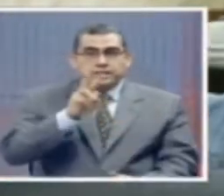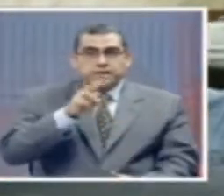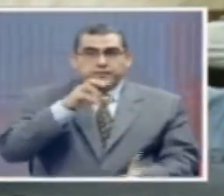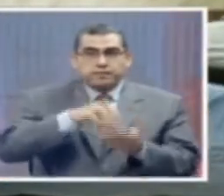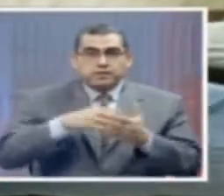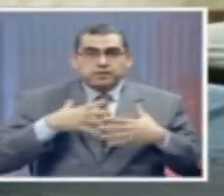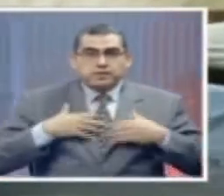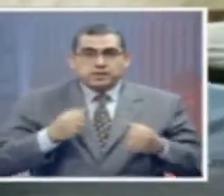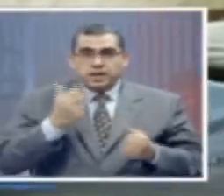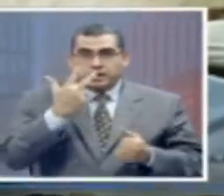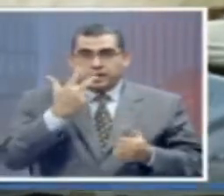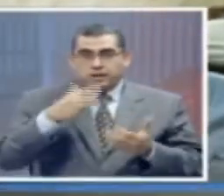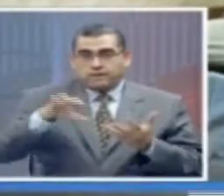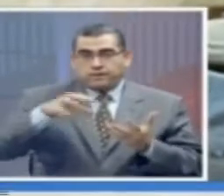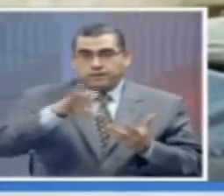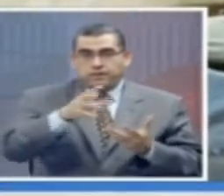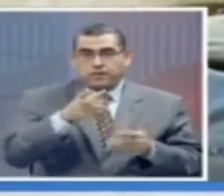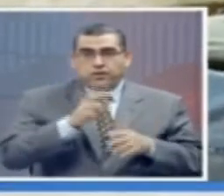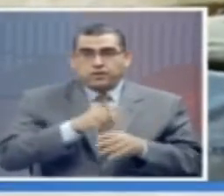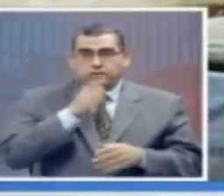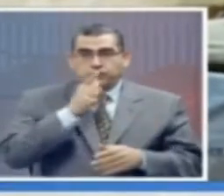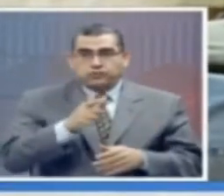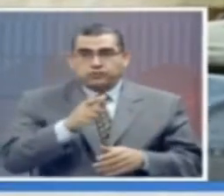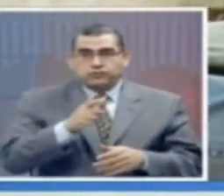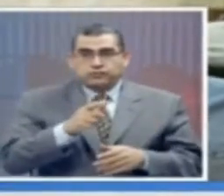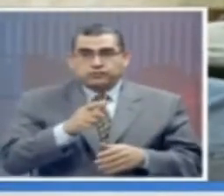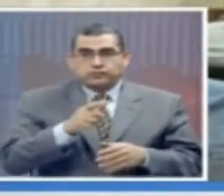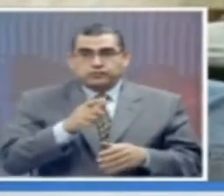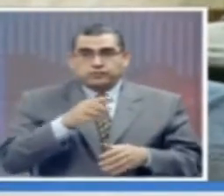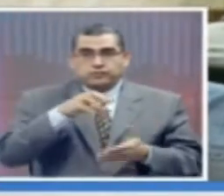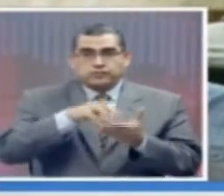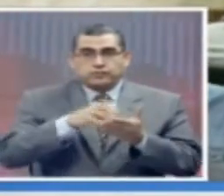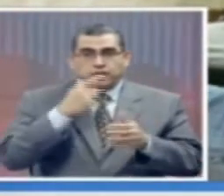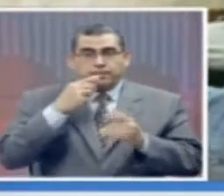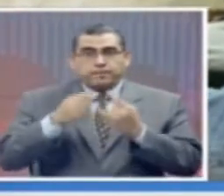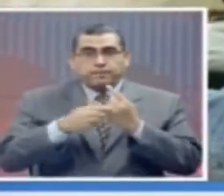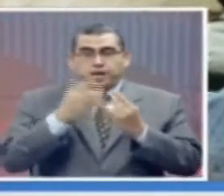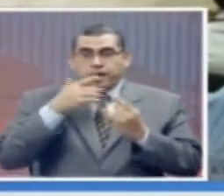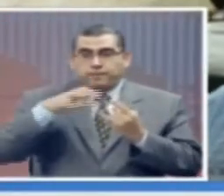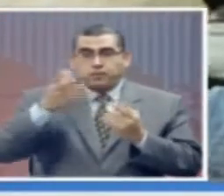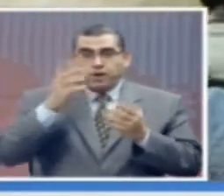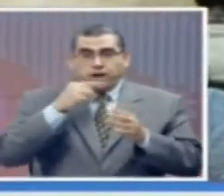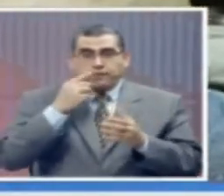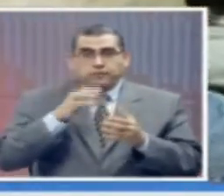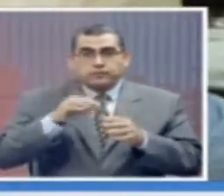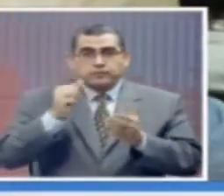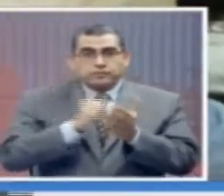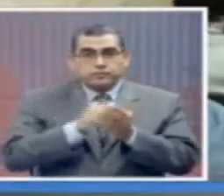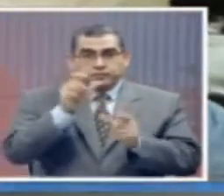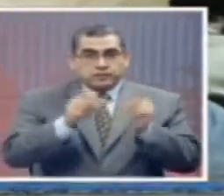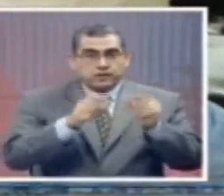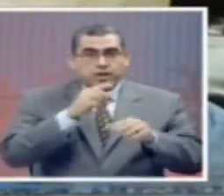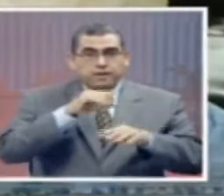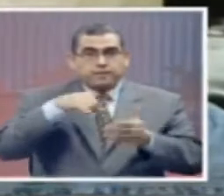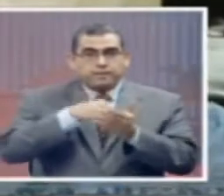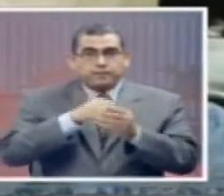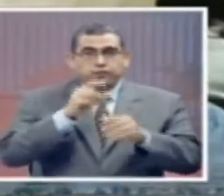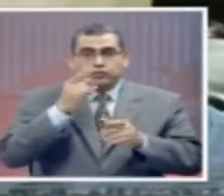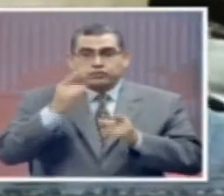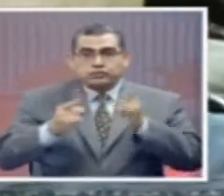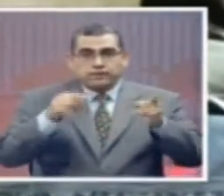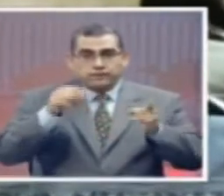صحة منفصلة، بنخدم عدد كبير من السكان. كل مركز بيبقى فيه فرق ثابته